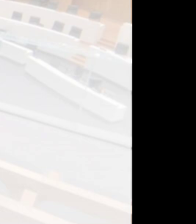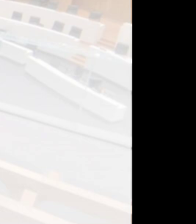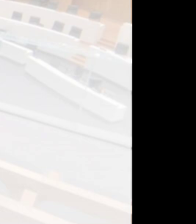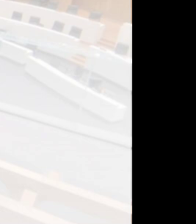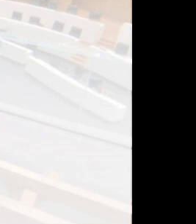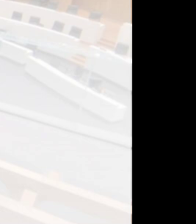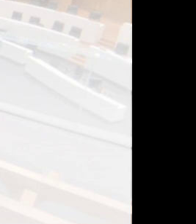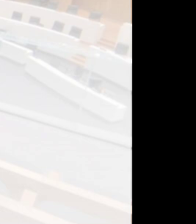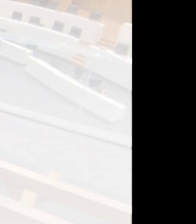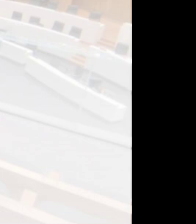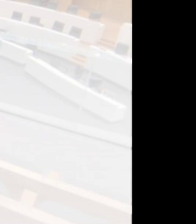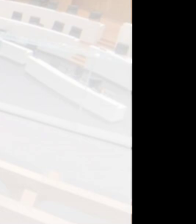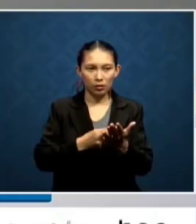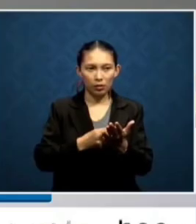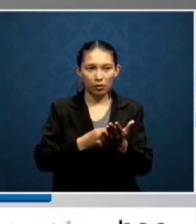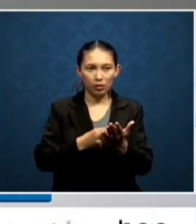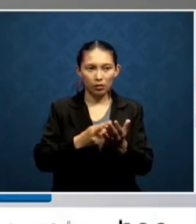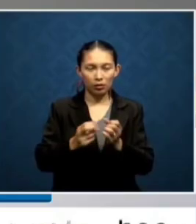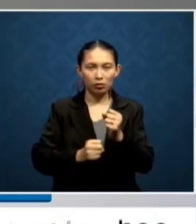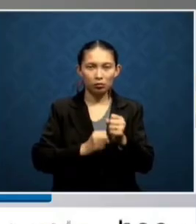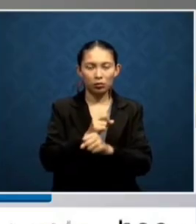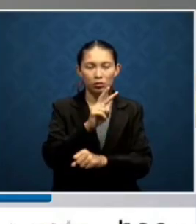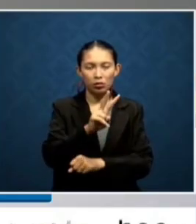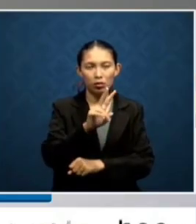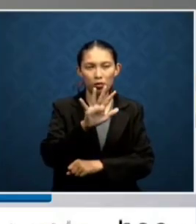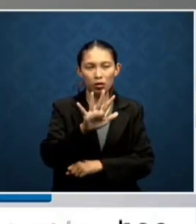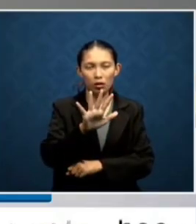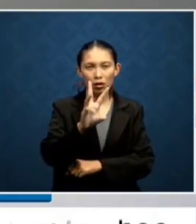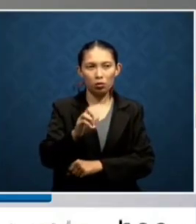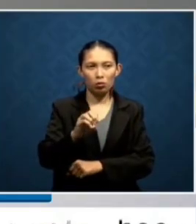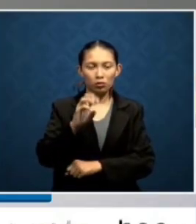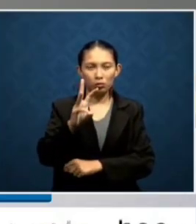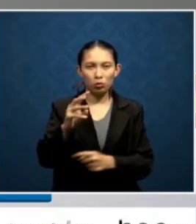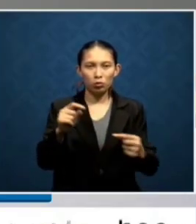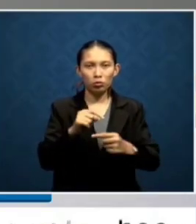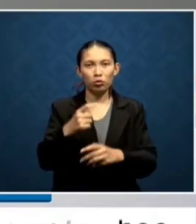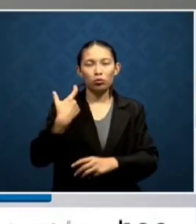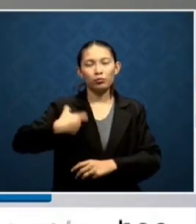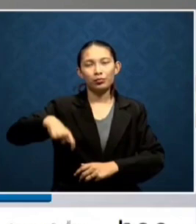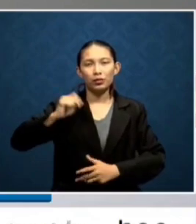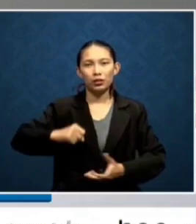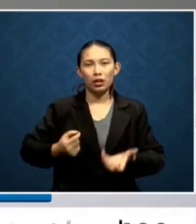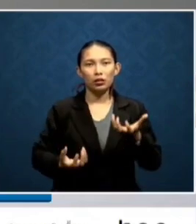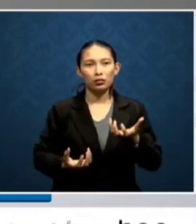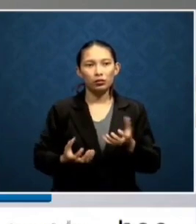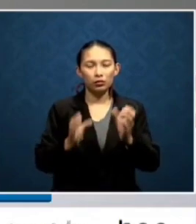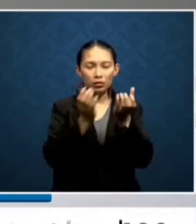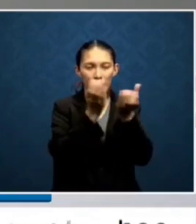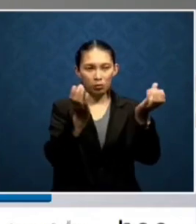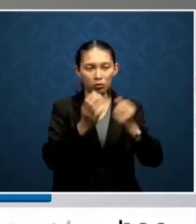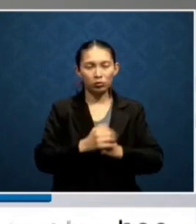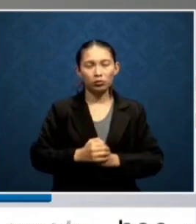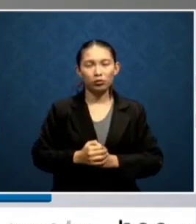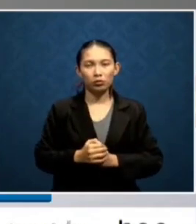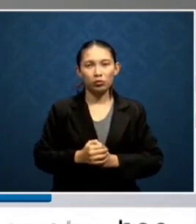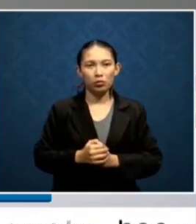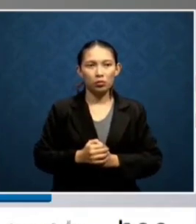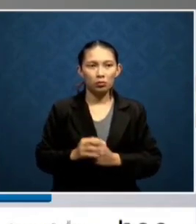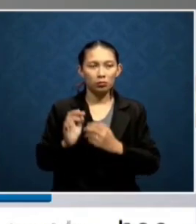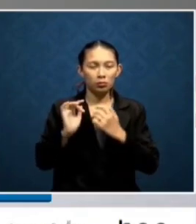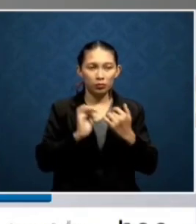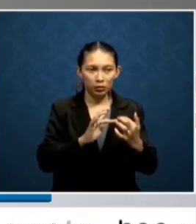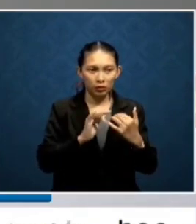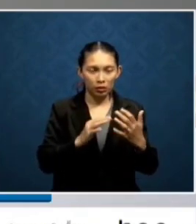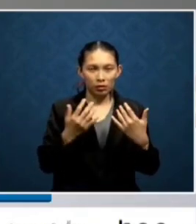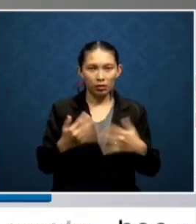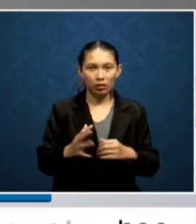พิจารณาร่วมกันต่อไปจากนั้นที่ประชุมมีมติตั้งคณะกรรมาธิการวิสามัญกิจการวุฒิสภาตามข้อบังคับการประชุมวุฒิสภา